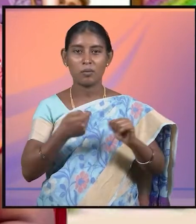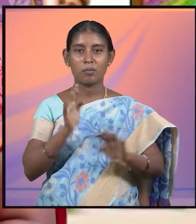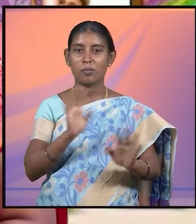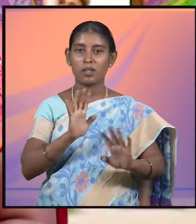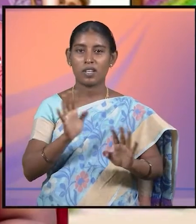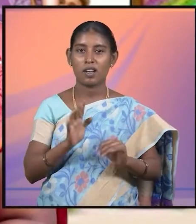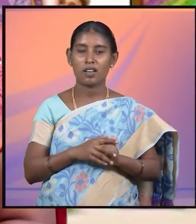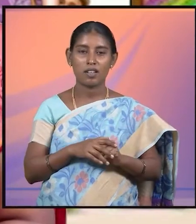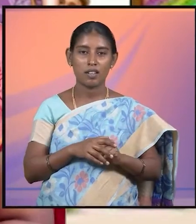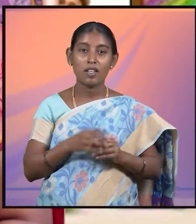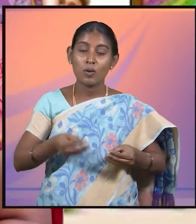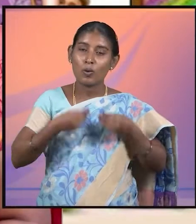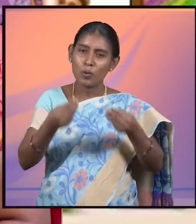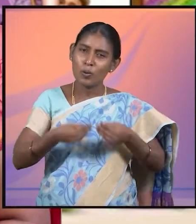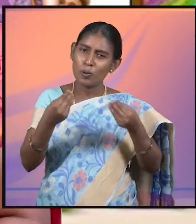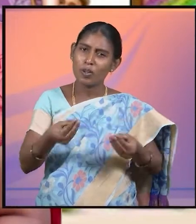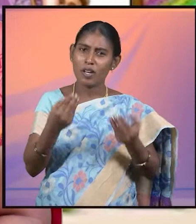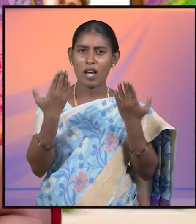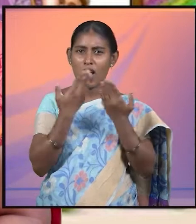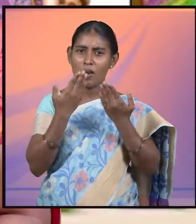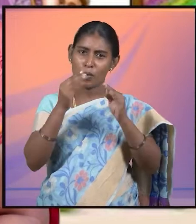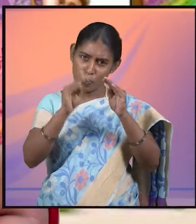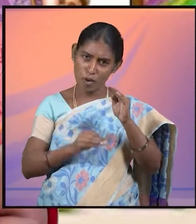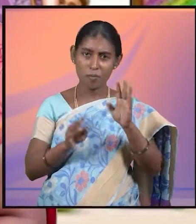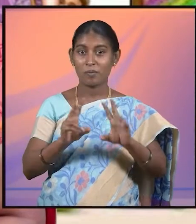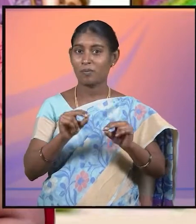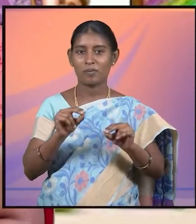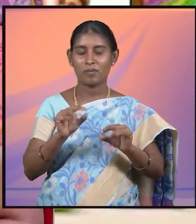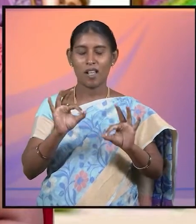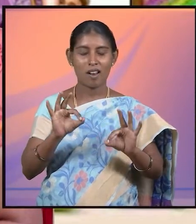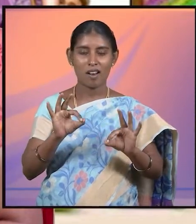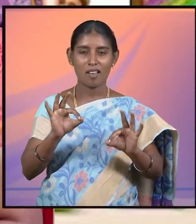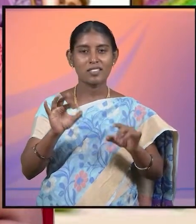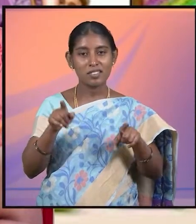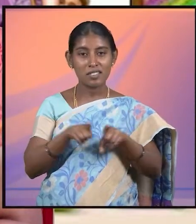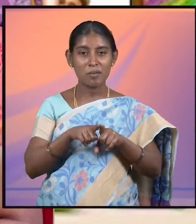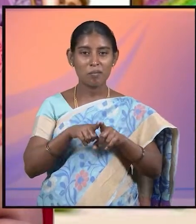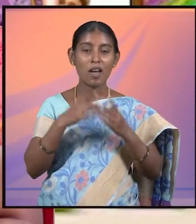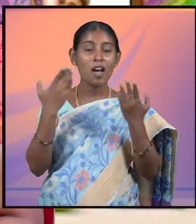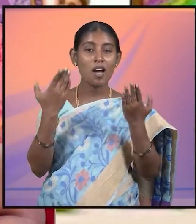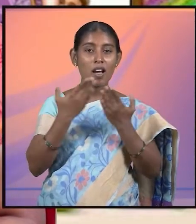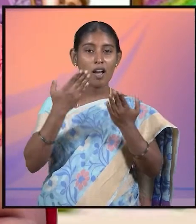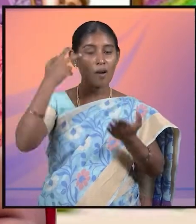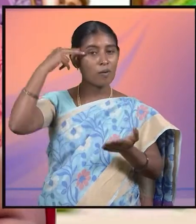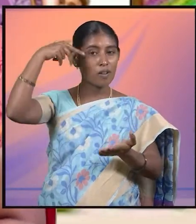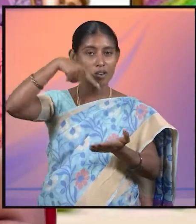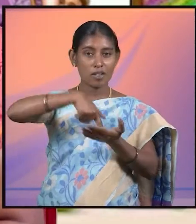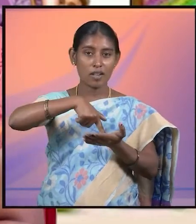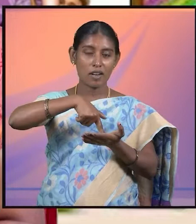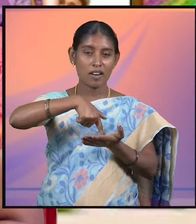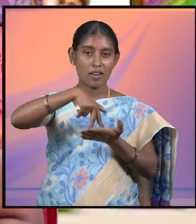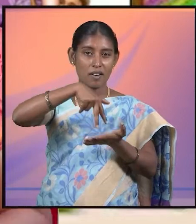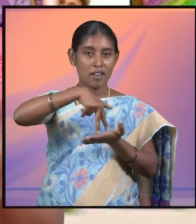முடியாதது, கொடுத்தாலும் குறையாதது, இப்படி எவராலும் அழிக்க முடியாத நிலைத்த